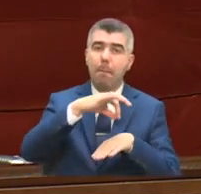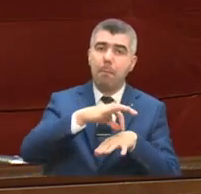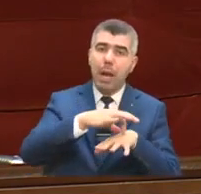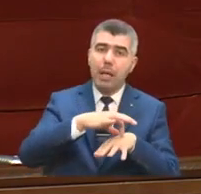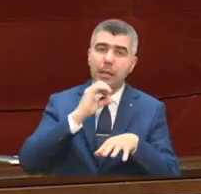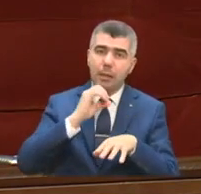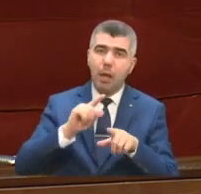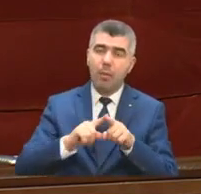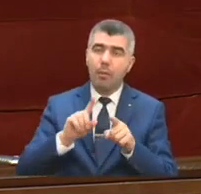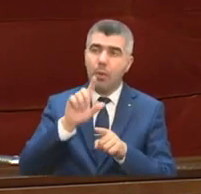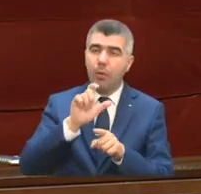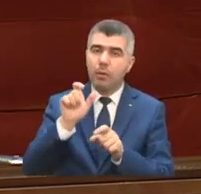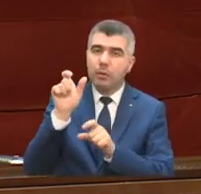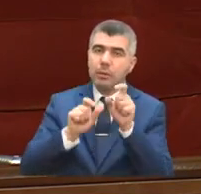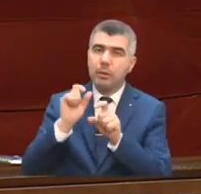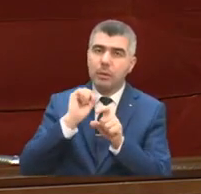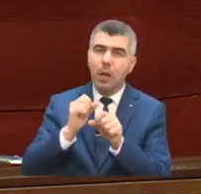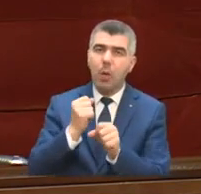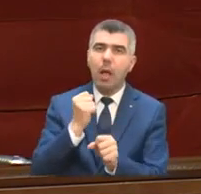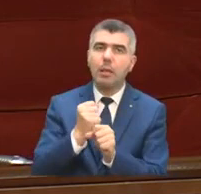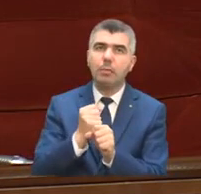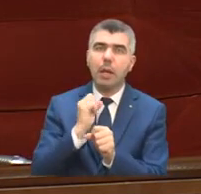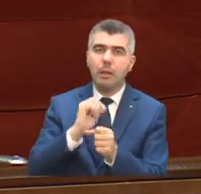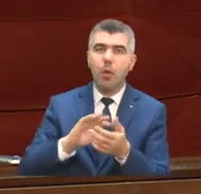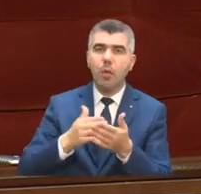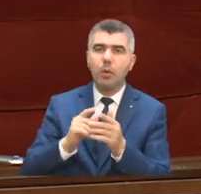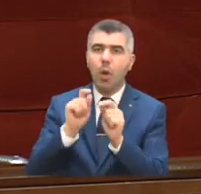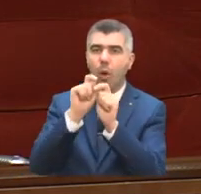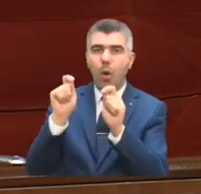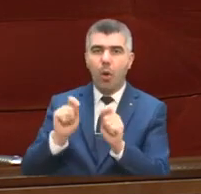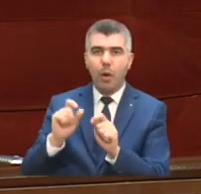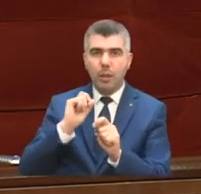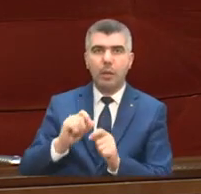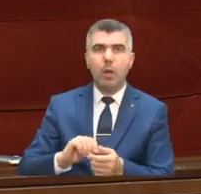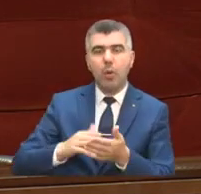المعاشات الخاصين بفئتين ديال المهنيين والعمال المستقلين